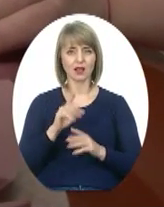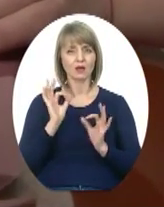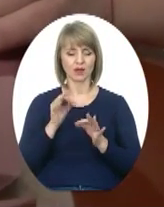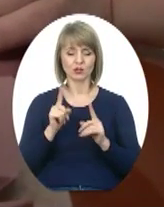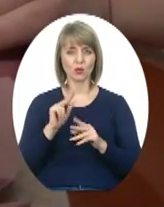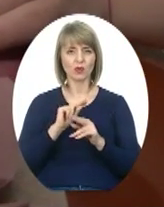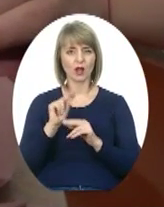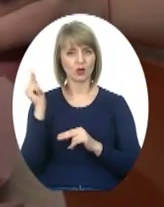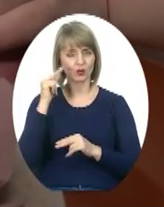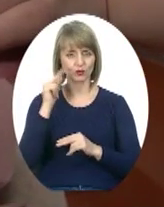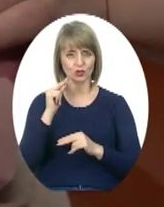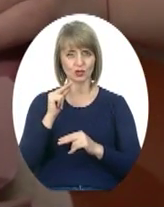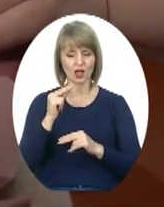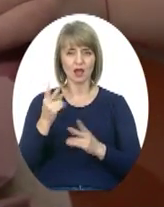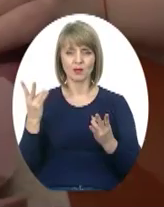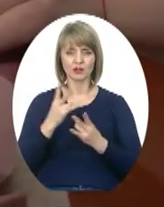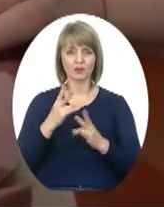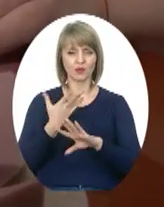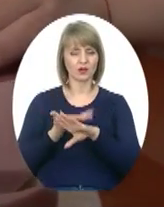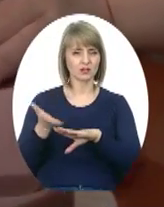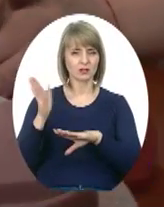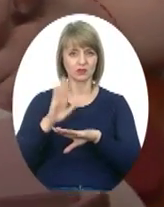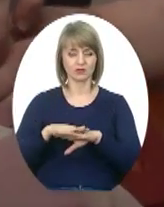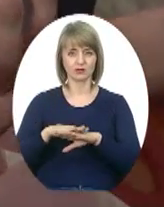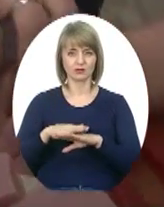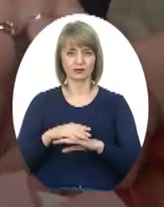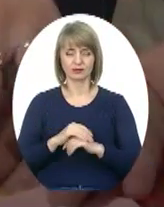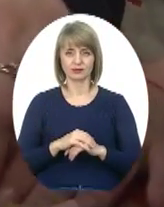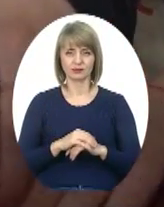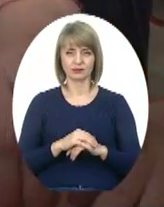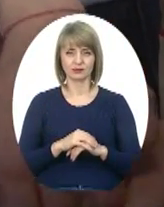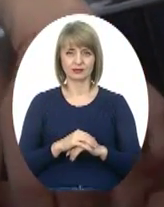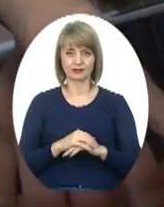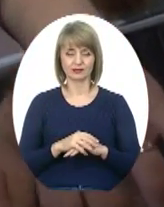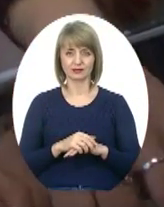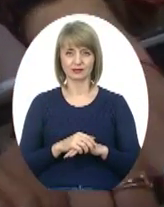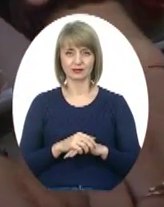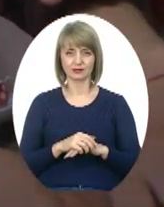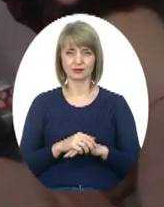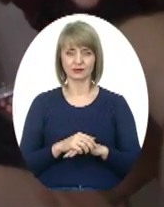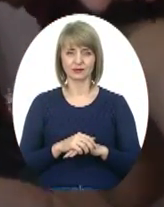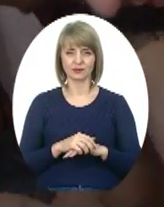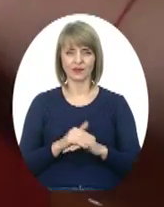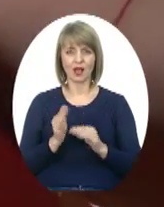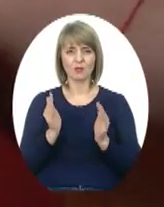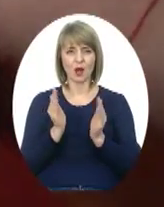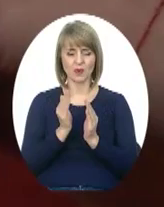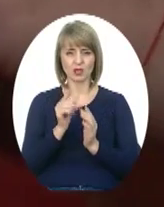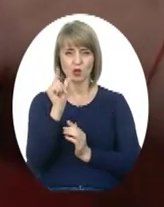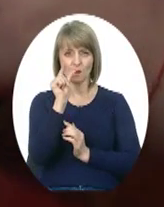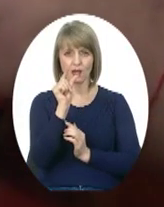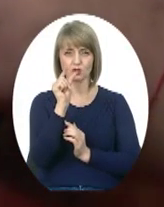чтобы научиться этому, потребовались титанические усилия.